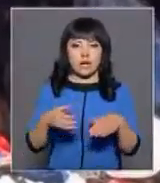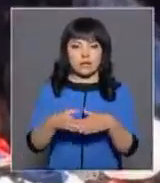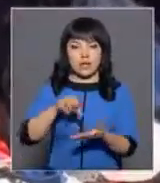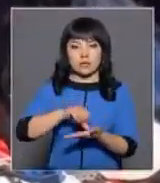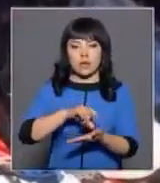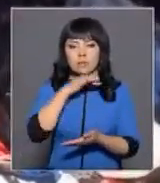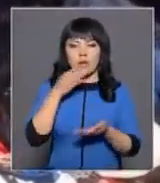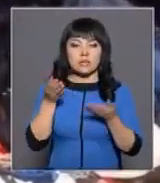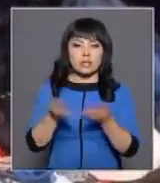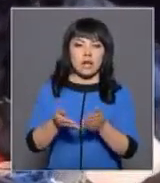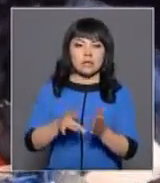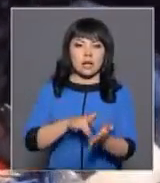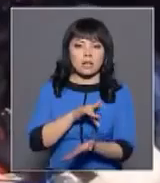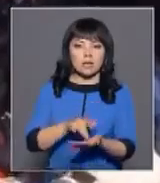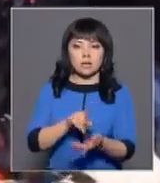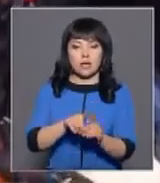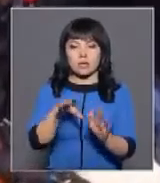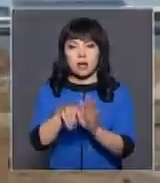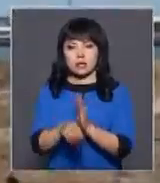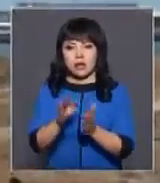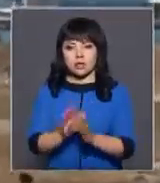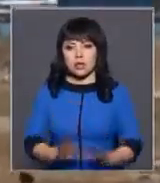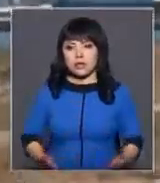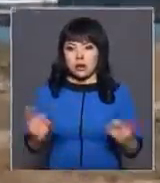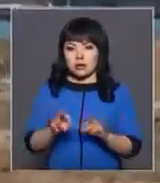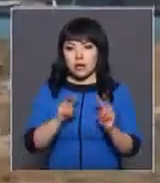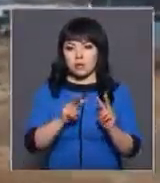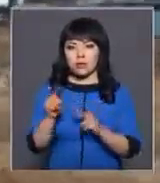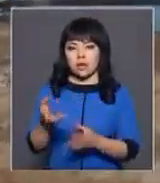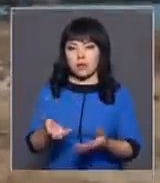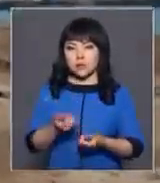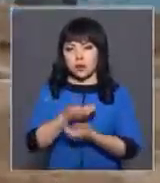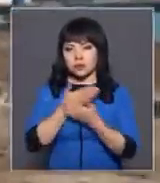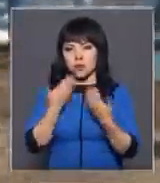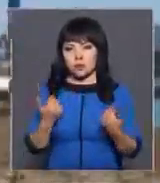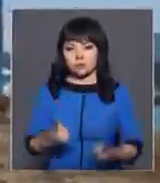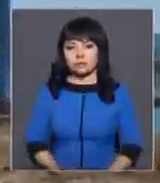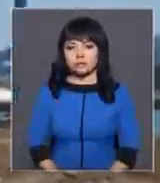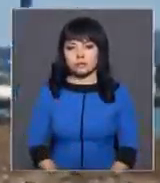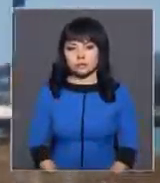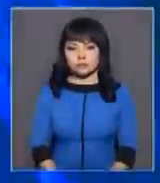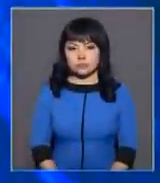болып табылатын шаһарда әзірге еш тарап бақылауға алған жоқ.